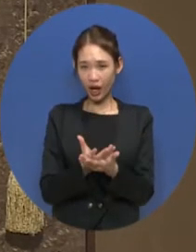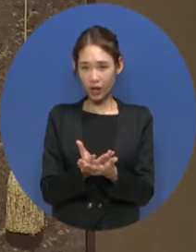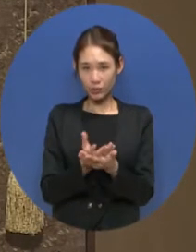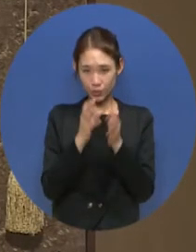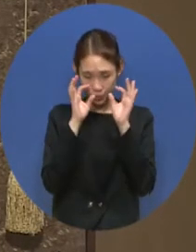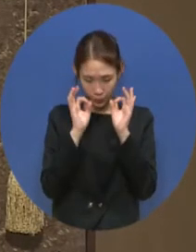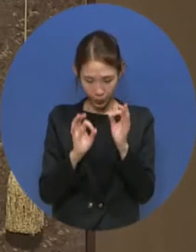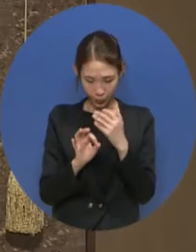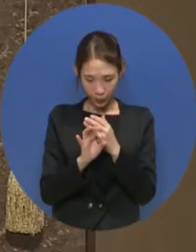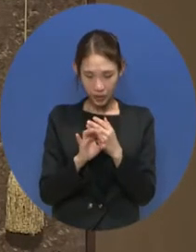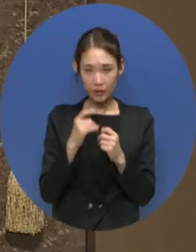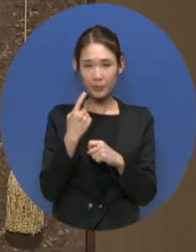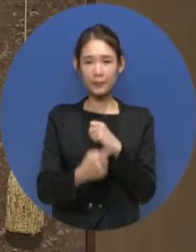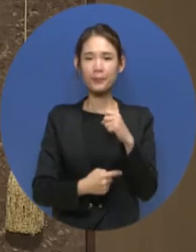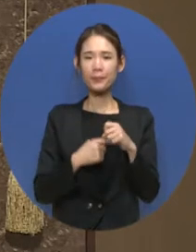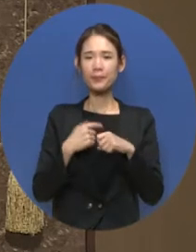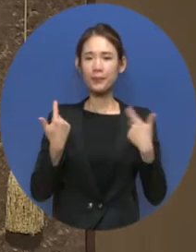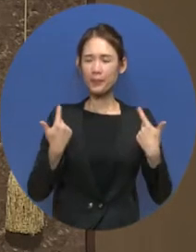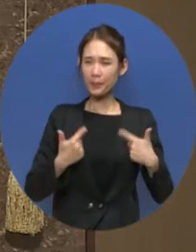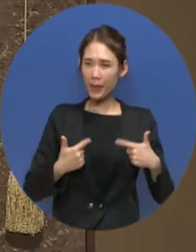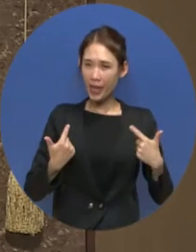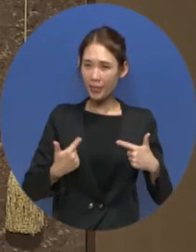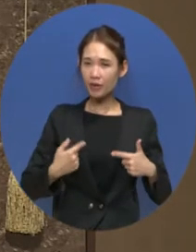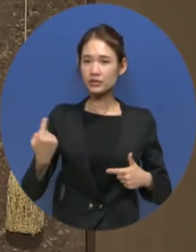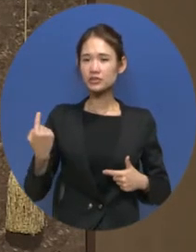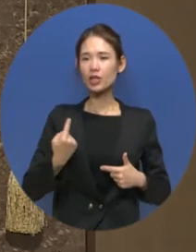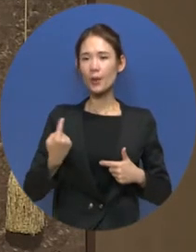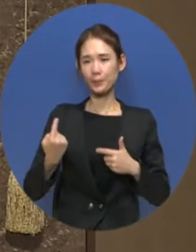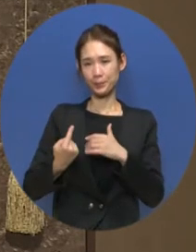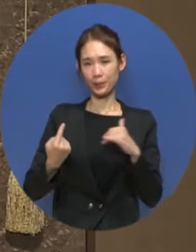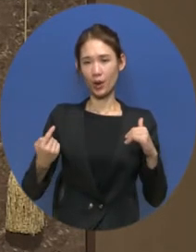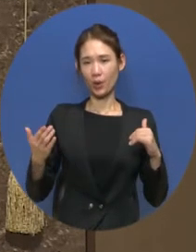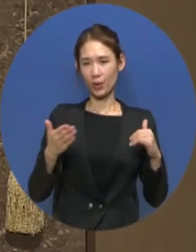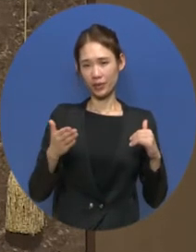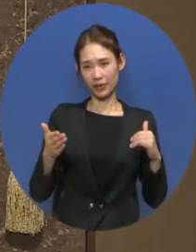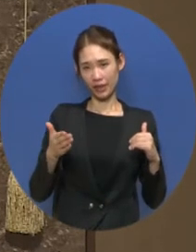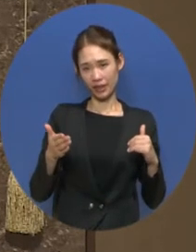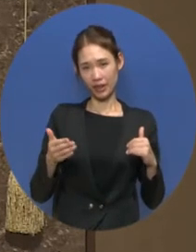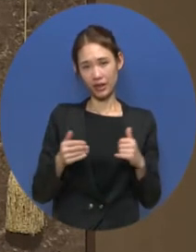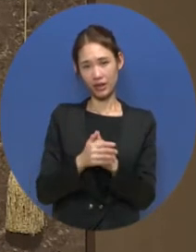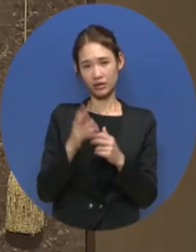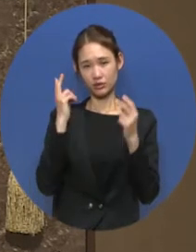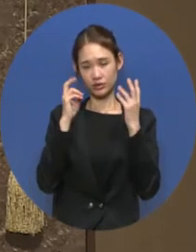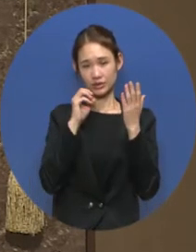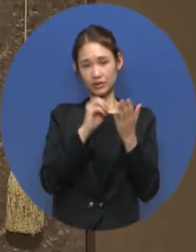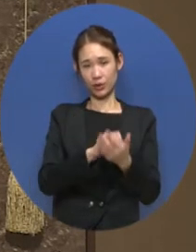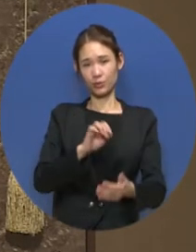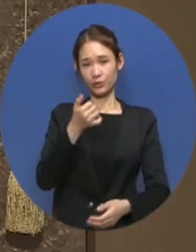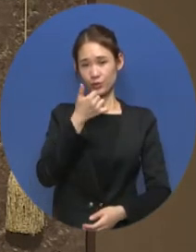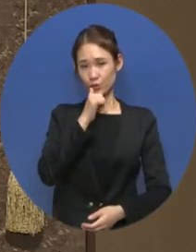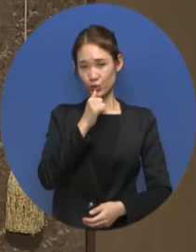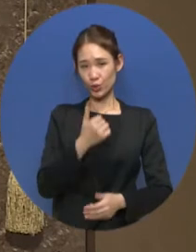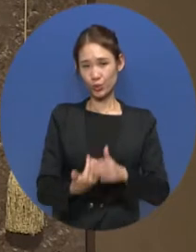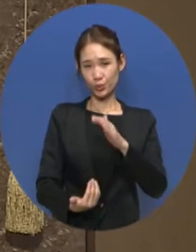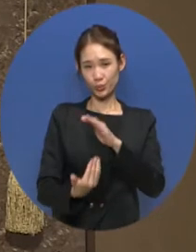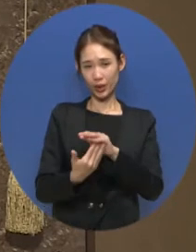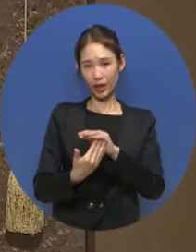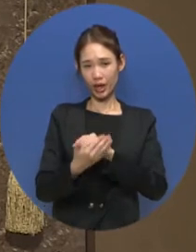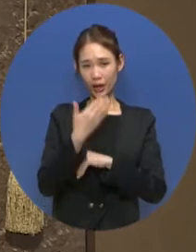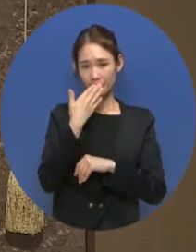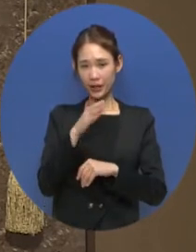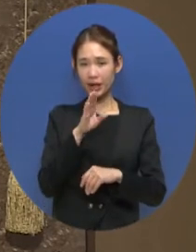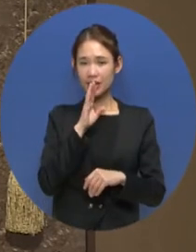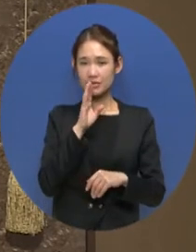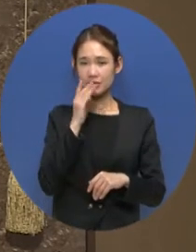자료를 보면 거의 네. 매년 한 1,000명 이내로 조금 취업 알선 혹은 이루어지고는 있는데